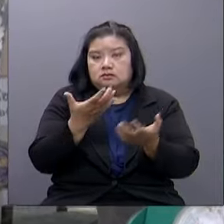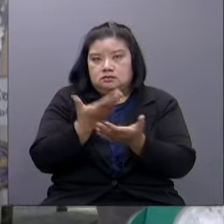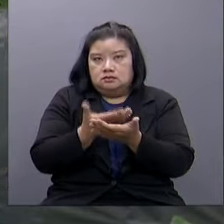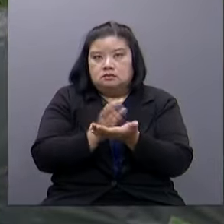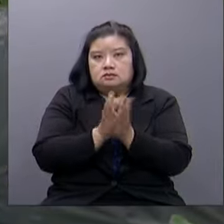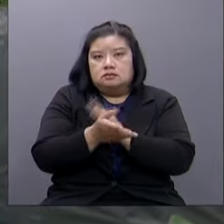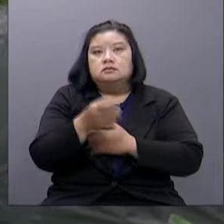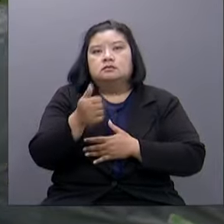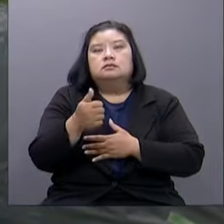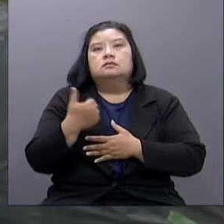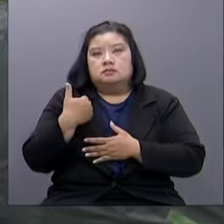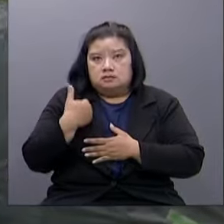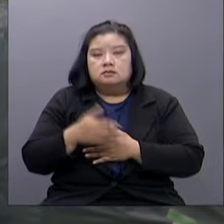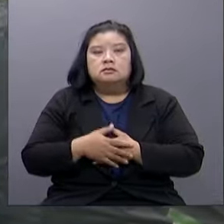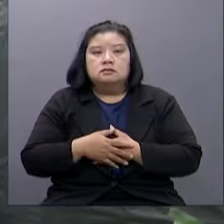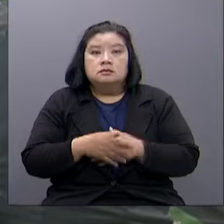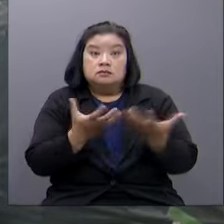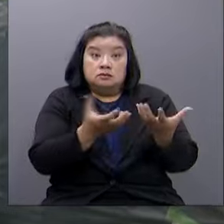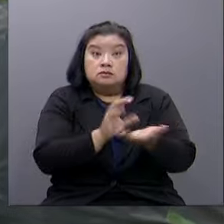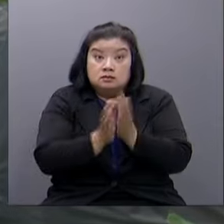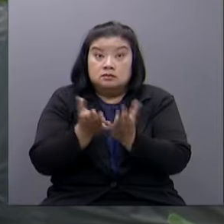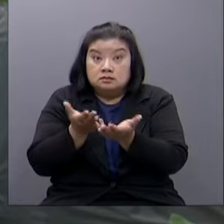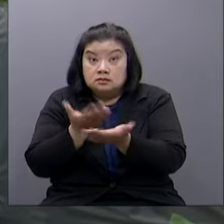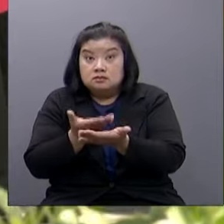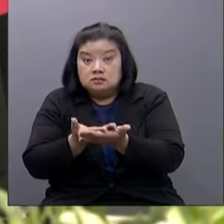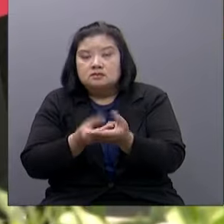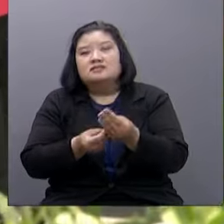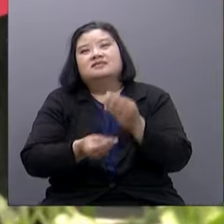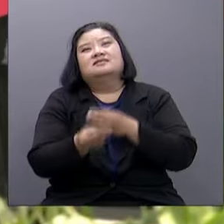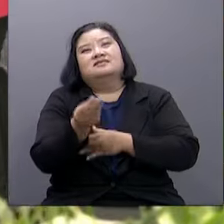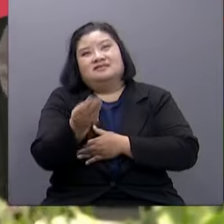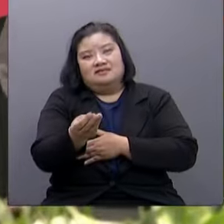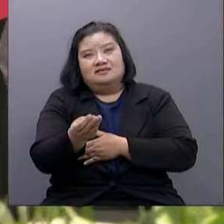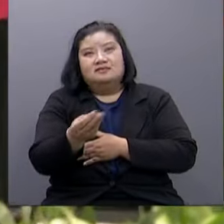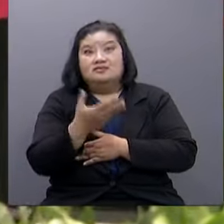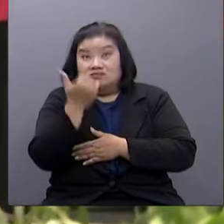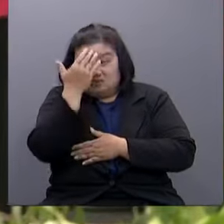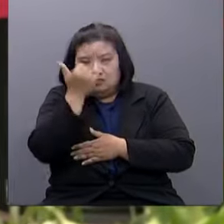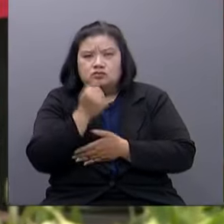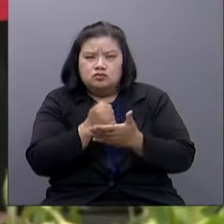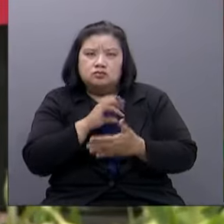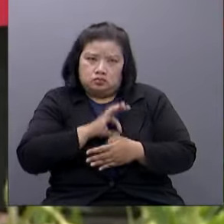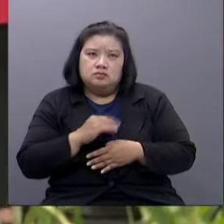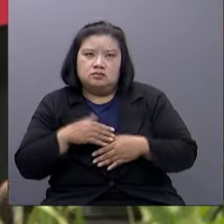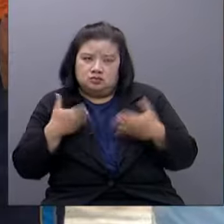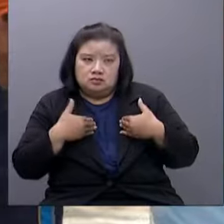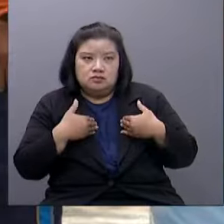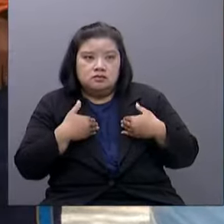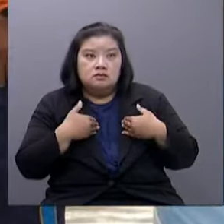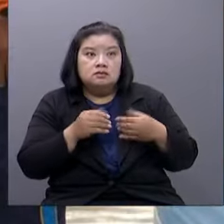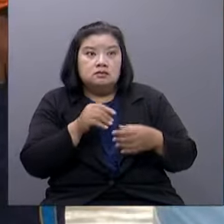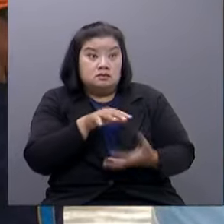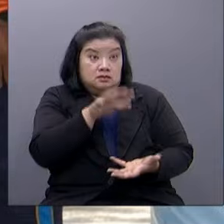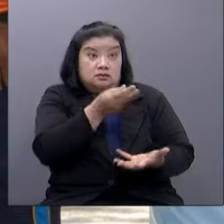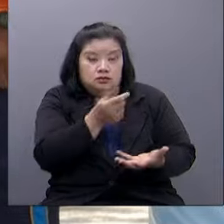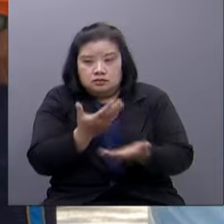ของให้จะเก็บขยะมาต้องได้เท่านี้อะไรอย่างเงี้ยก็คือสร้างความสนุกในการที่เขาได้ทำประโยช